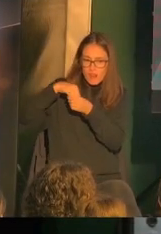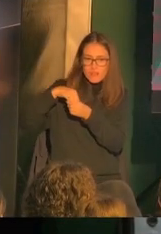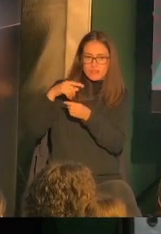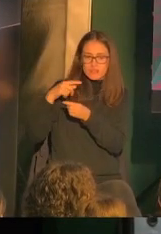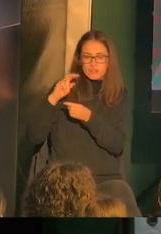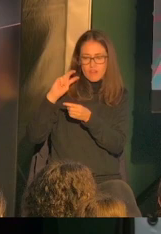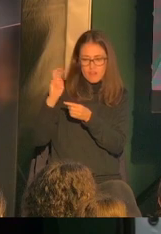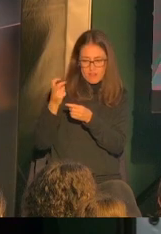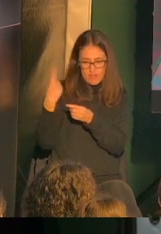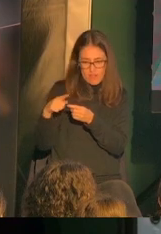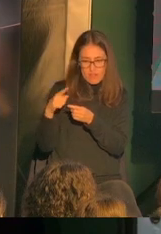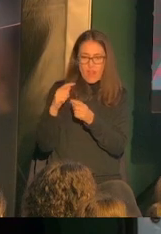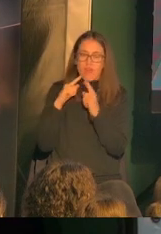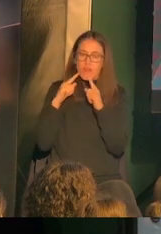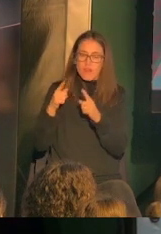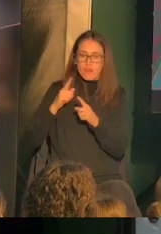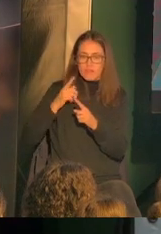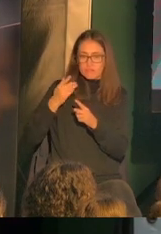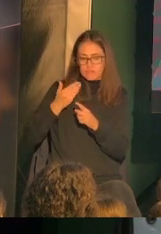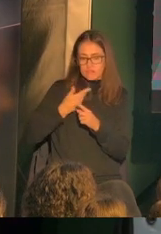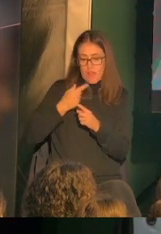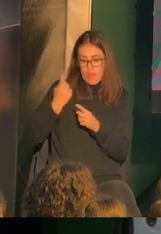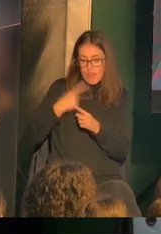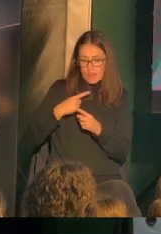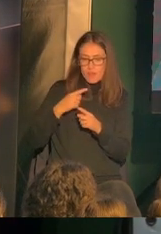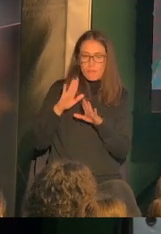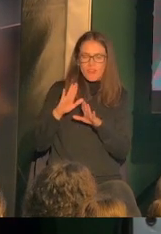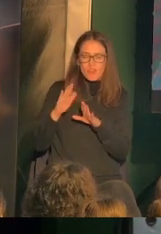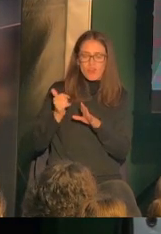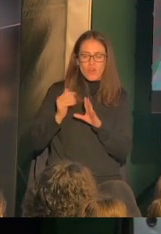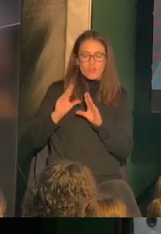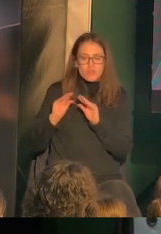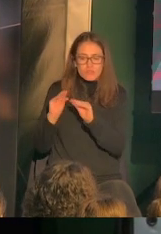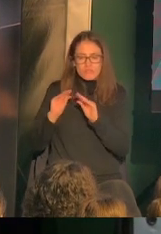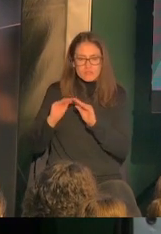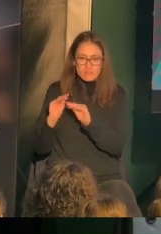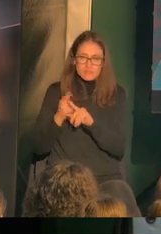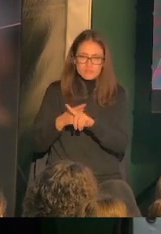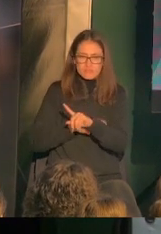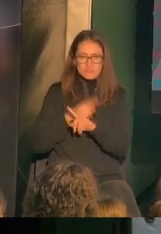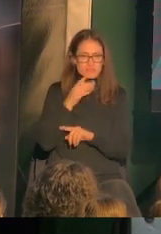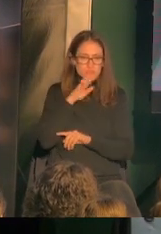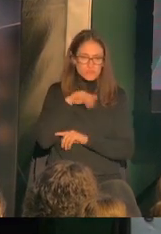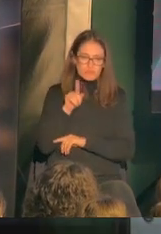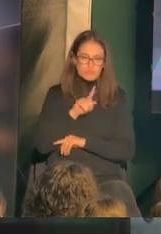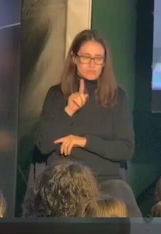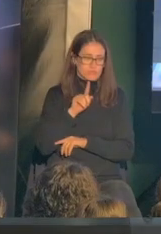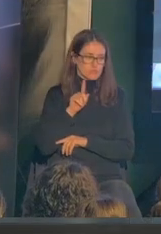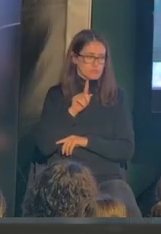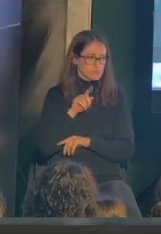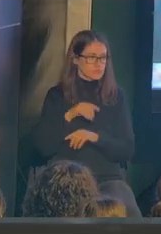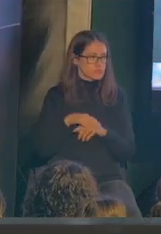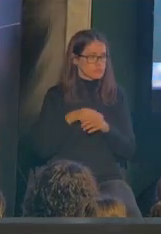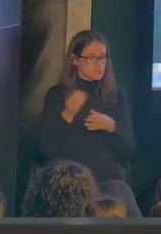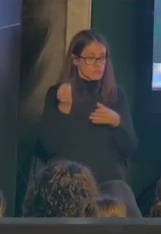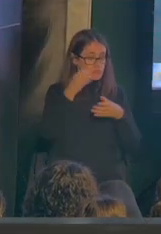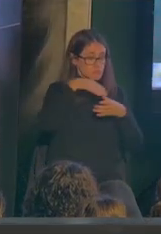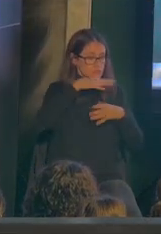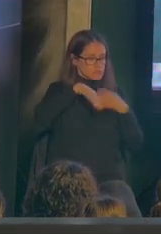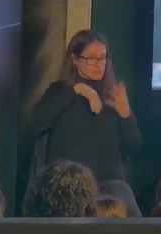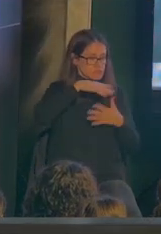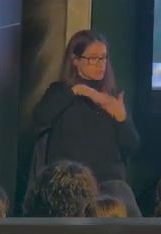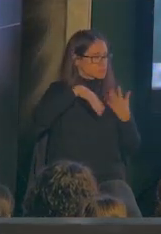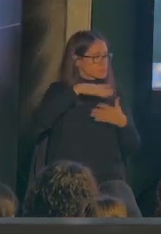però penso que tampoc cal abusar d'ell. Aquí, en aquest cas, ho barrejarem tot, vale? Perquè se'ns